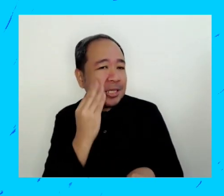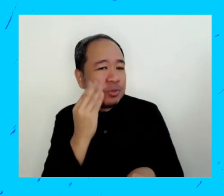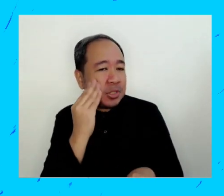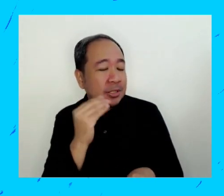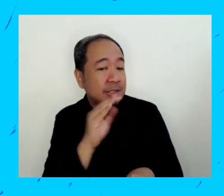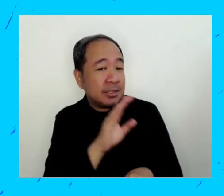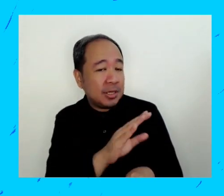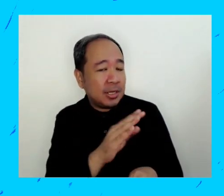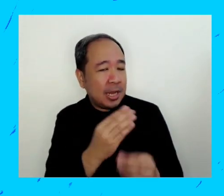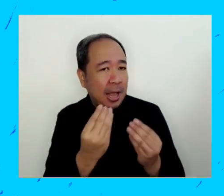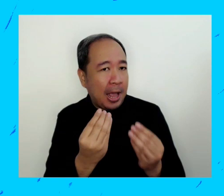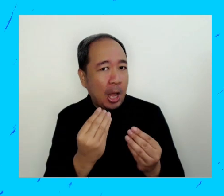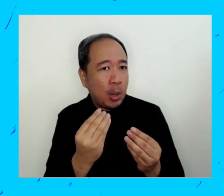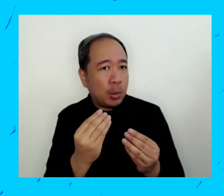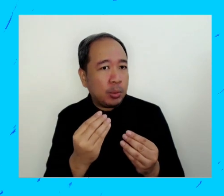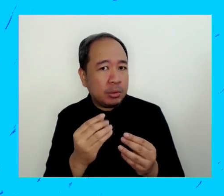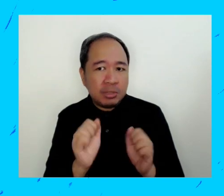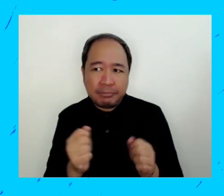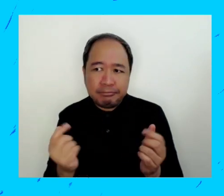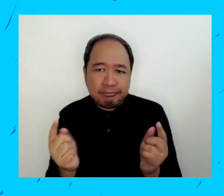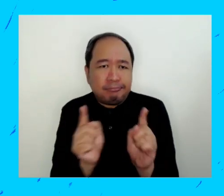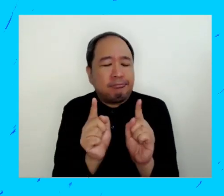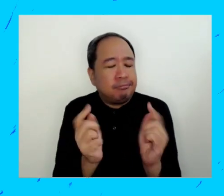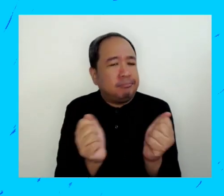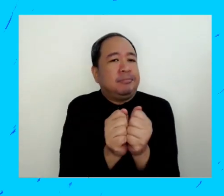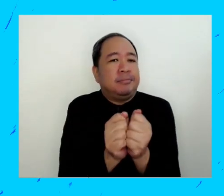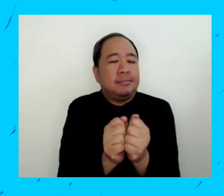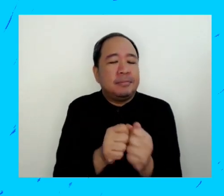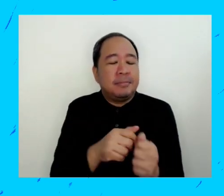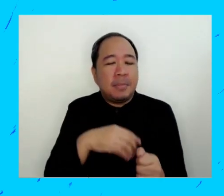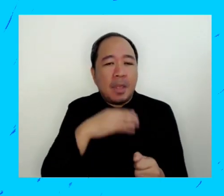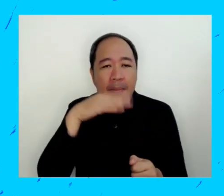parler de l'implication des parents?